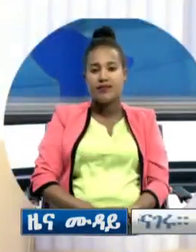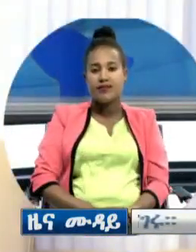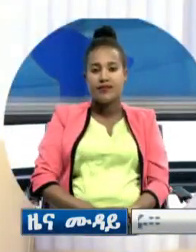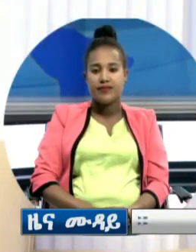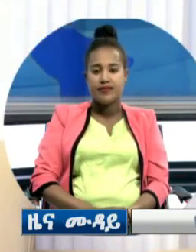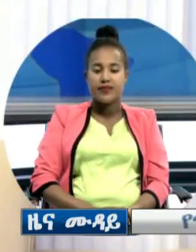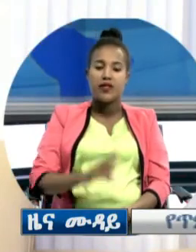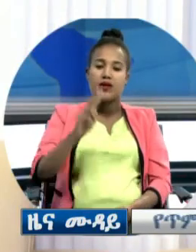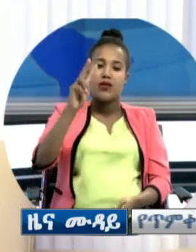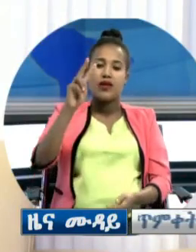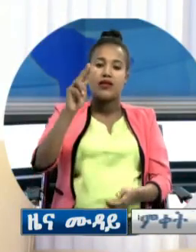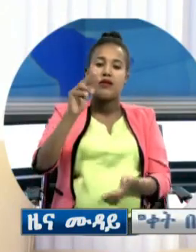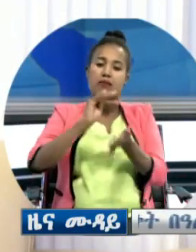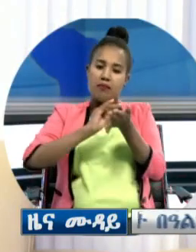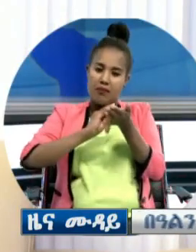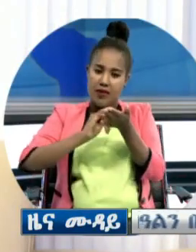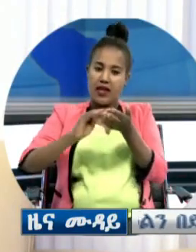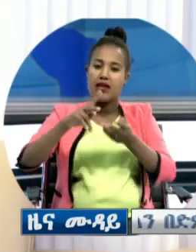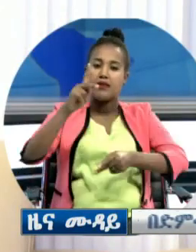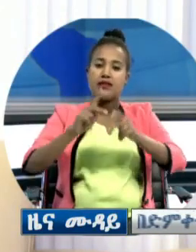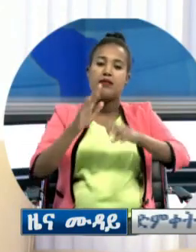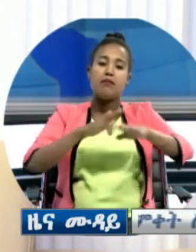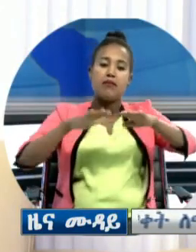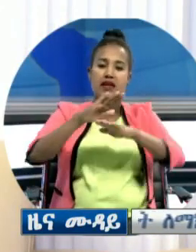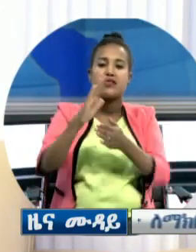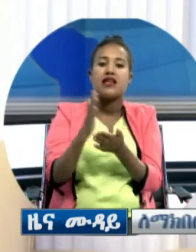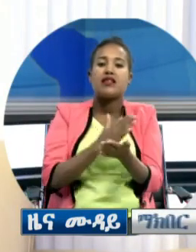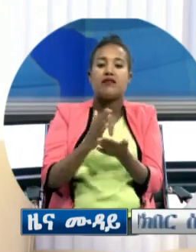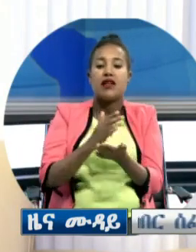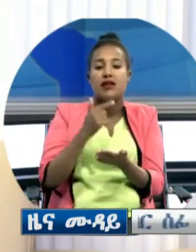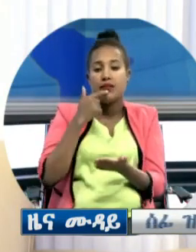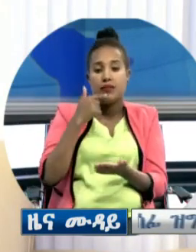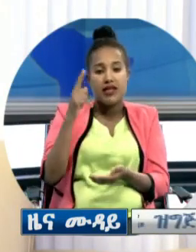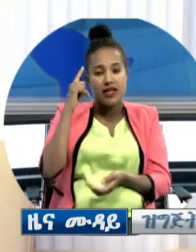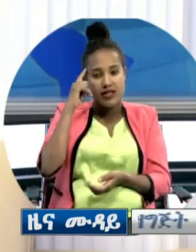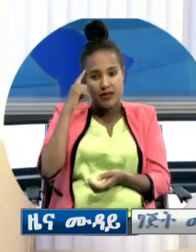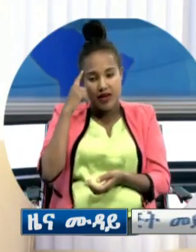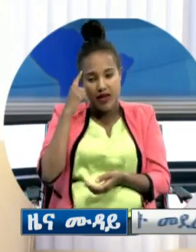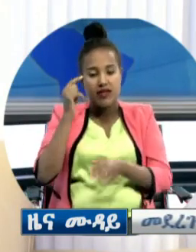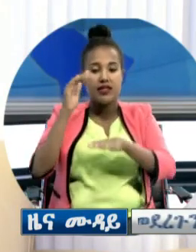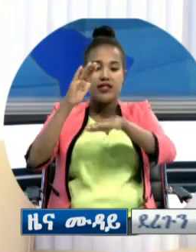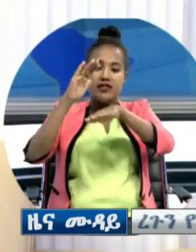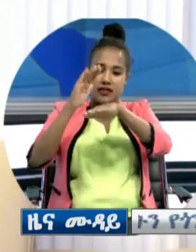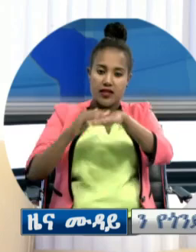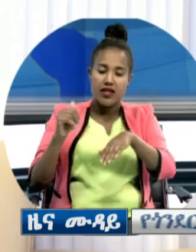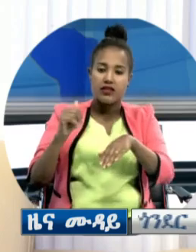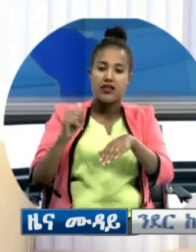ከ2 ሚሊዮን በላይ ህብረተሰብ ይሳተፋል ብለን ነው የምናስብ። ጥሪያችንም ለእያንዳንዱ